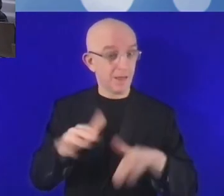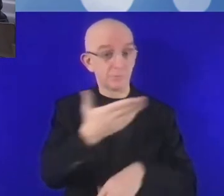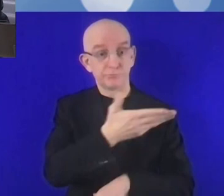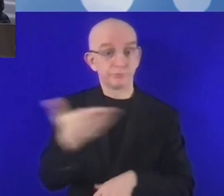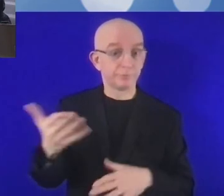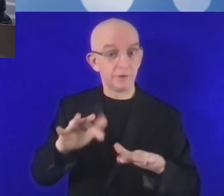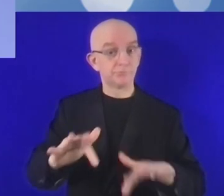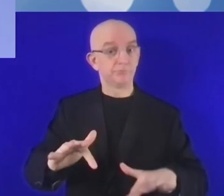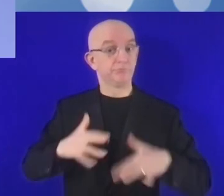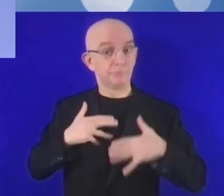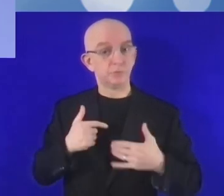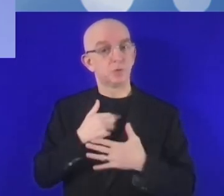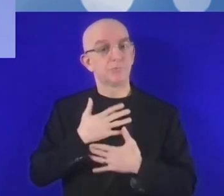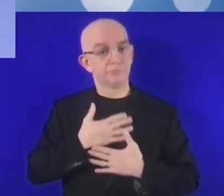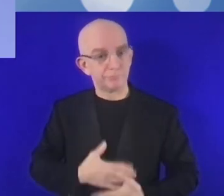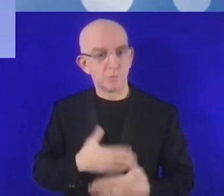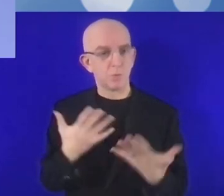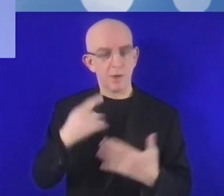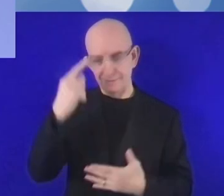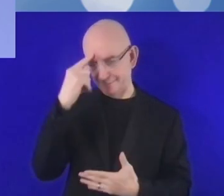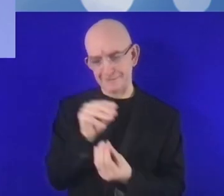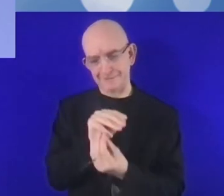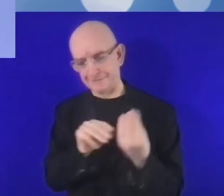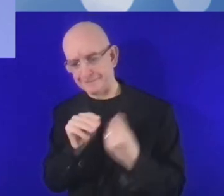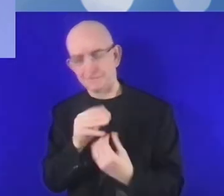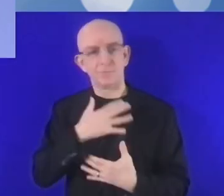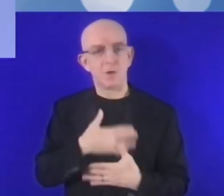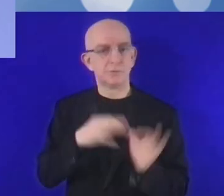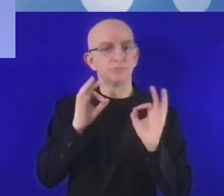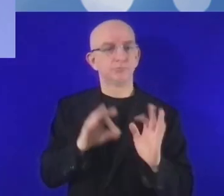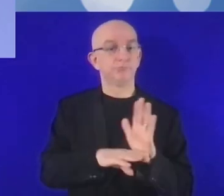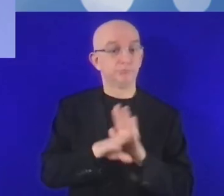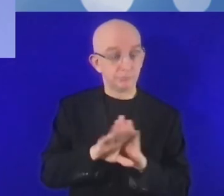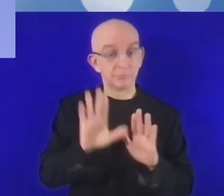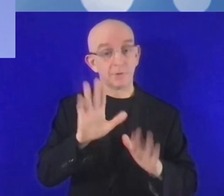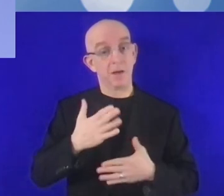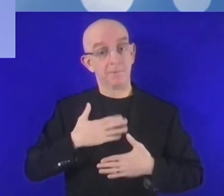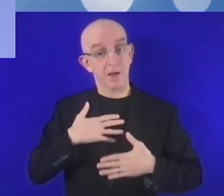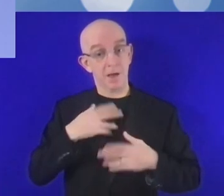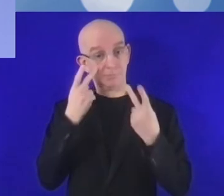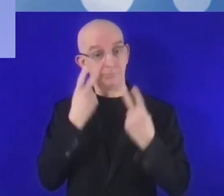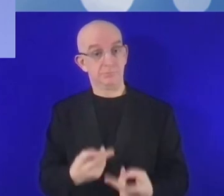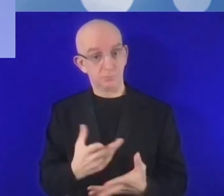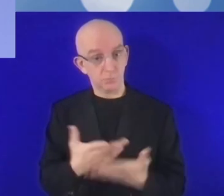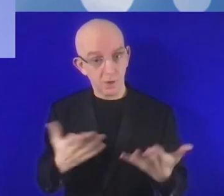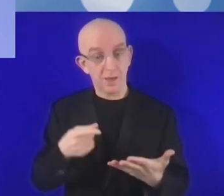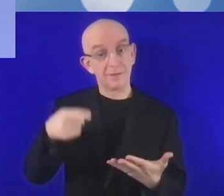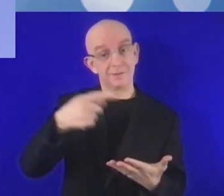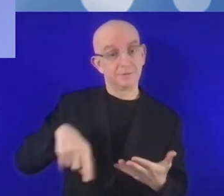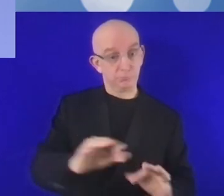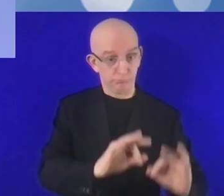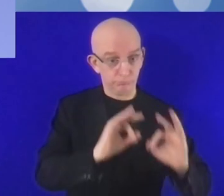определяет чувствительность миллиардов людей в мире, и с этим мы должны справиться. Мы должны обеспечить